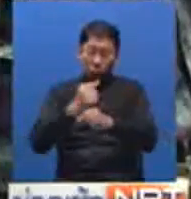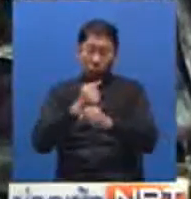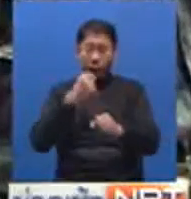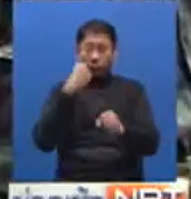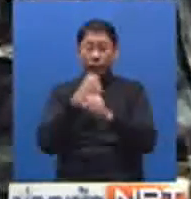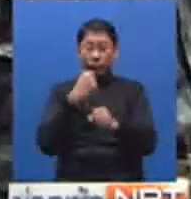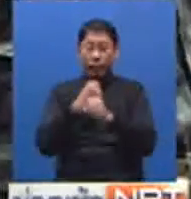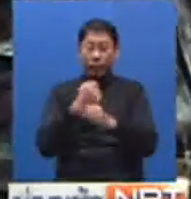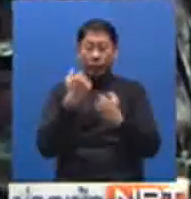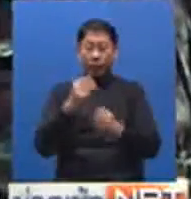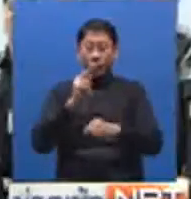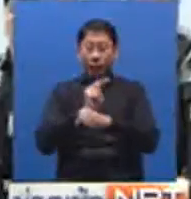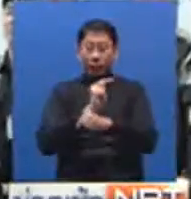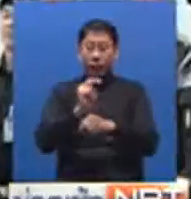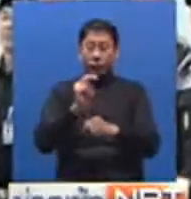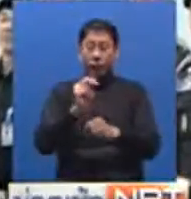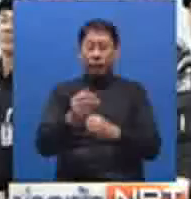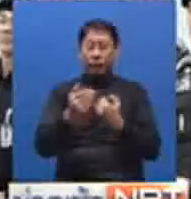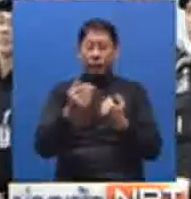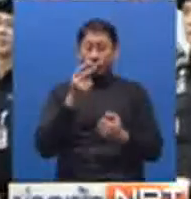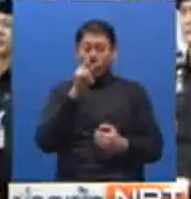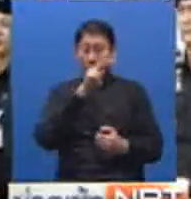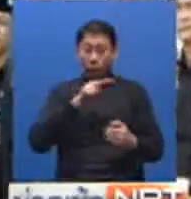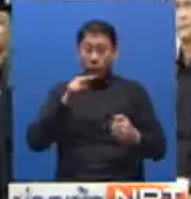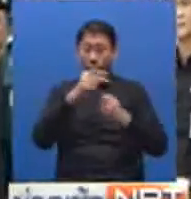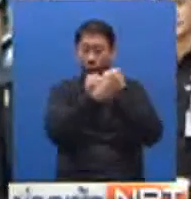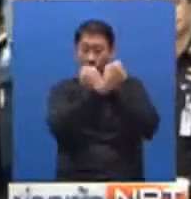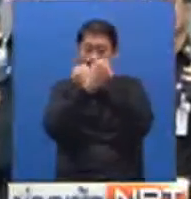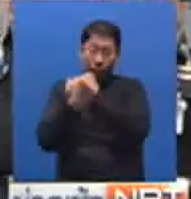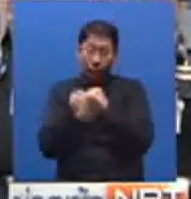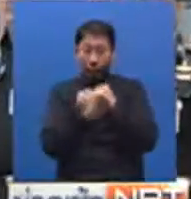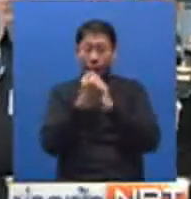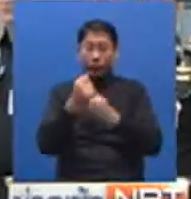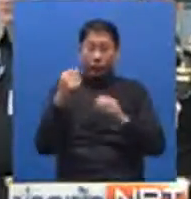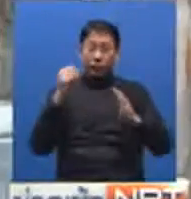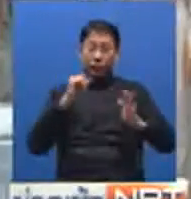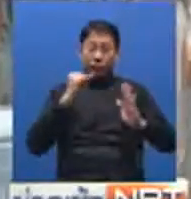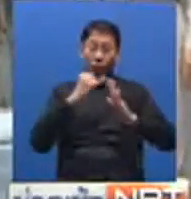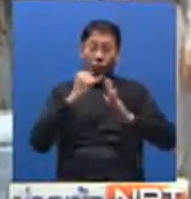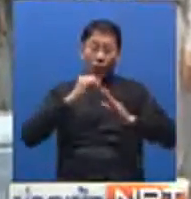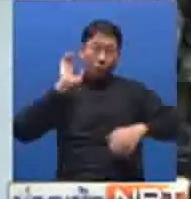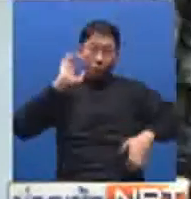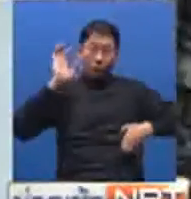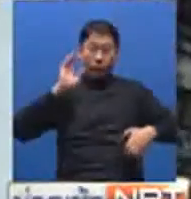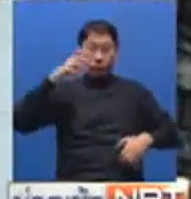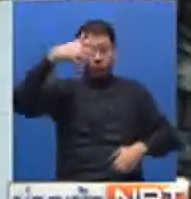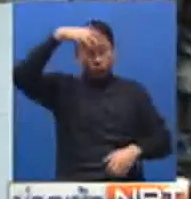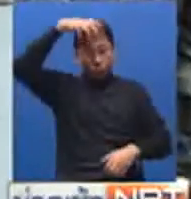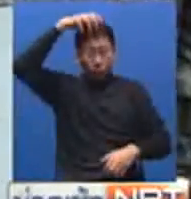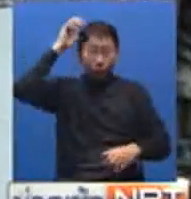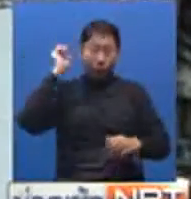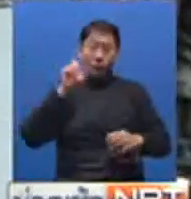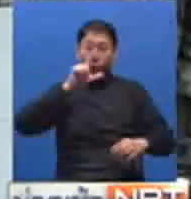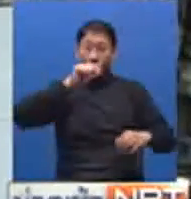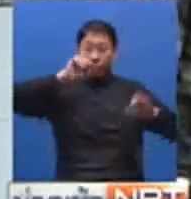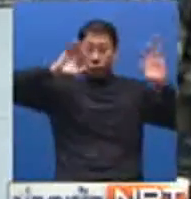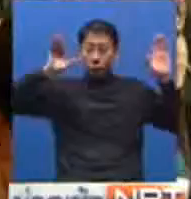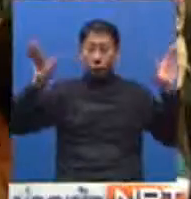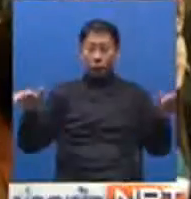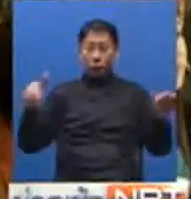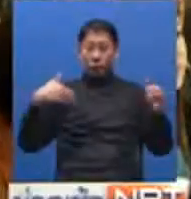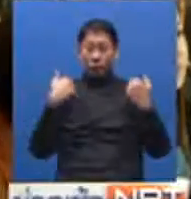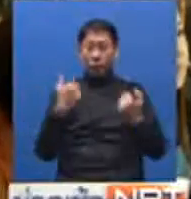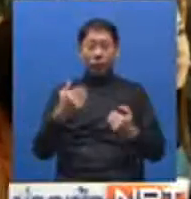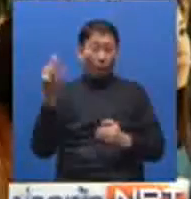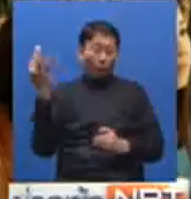ปฏิบัติหน้าที่การรักษาความสงบเรียบร้อยในพื้นที่จังหวัดลพบุรีสิงห์บุรีและจังหวัดชัยนาทรับฟังปัญหาค่ะ